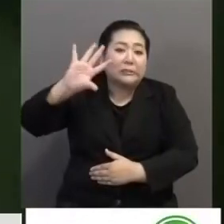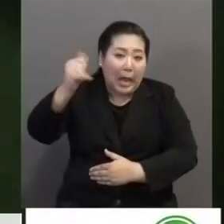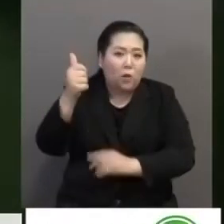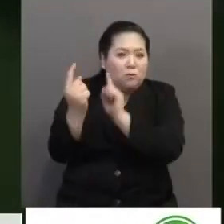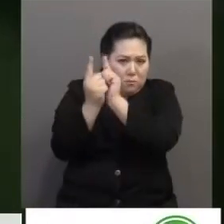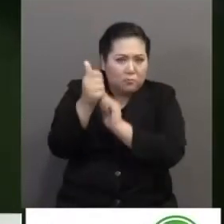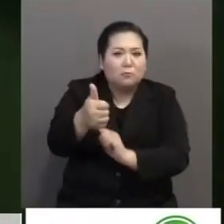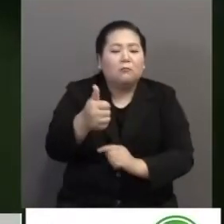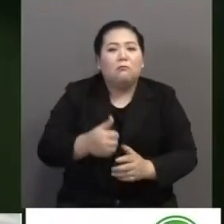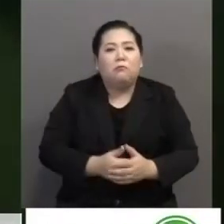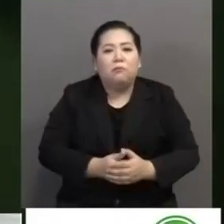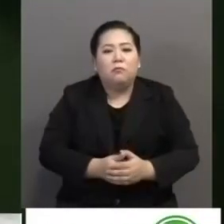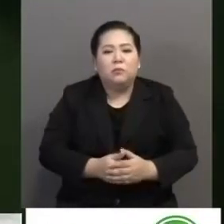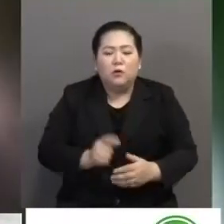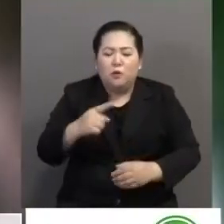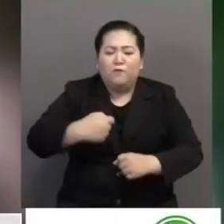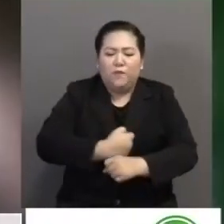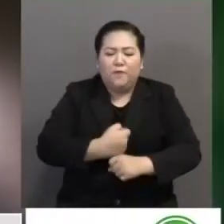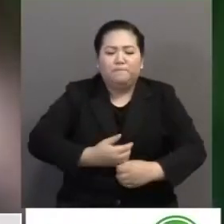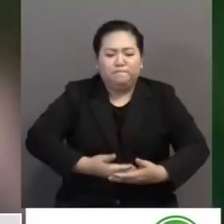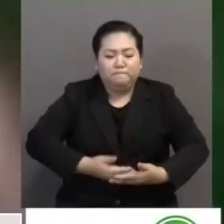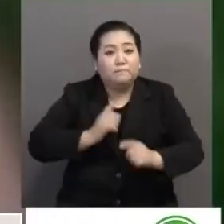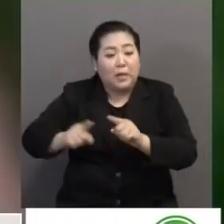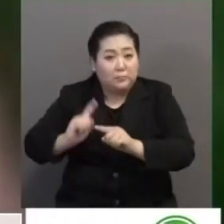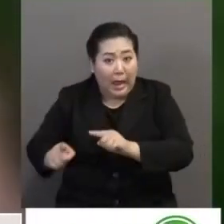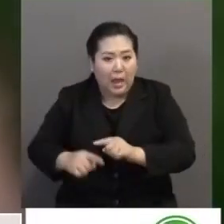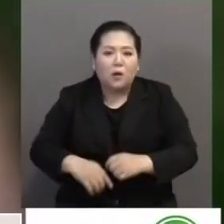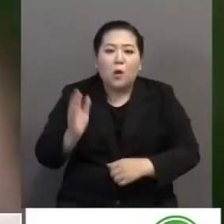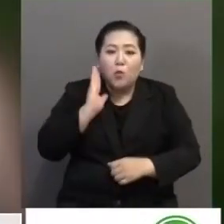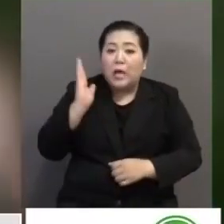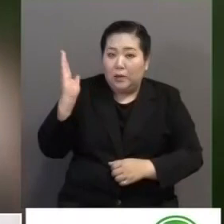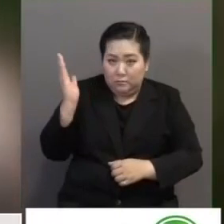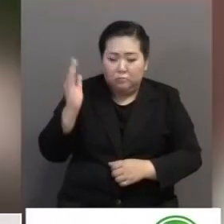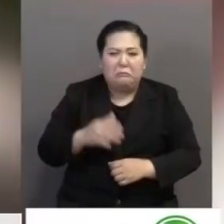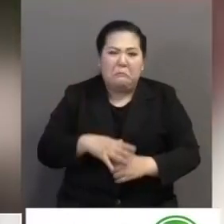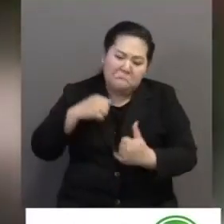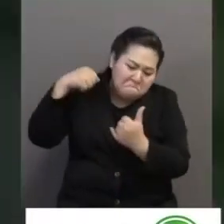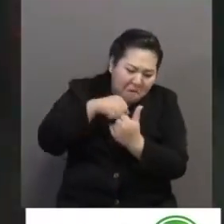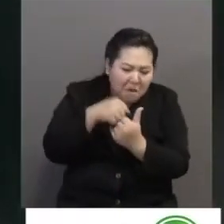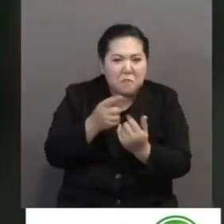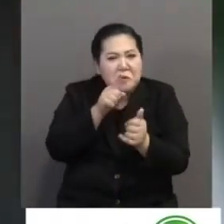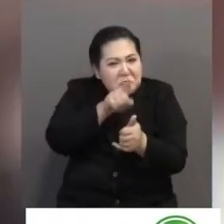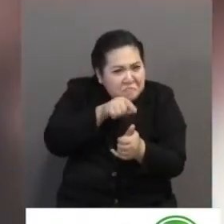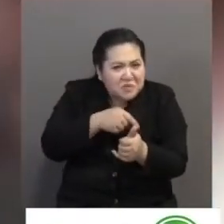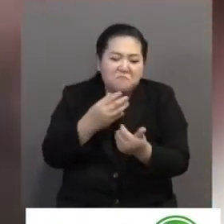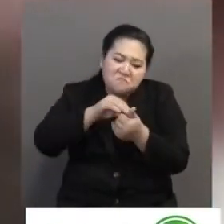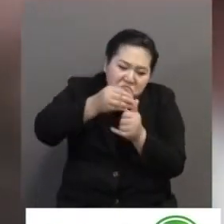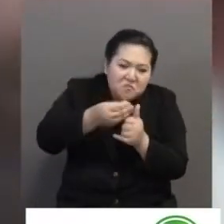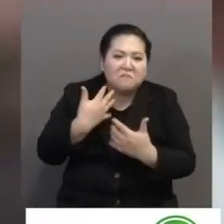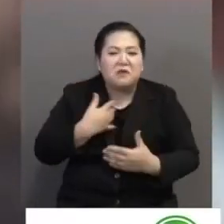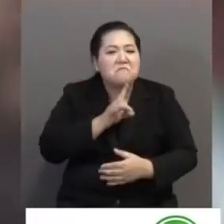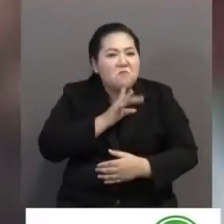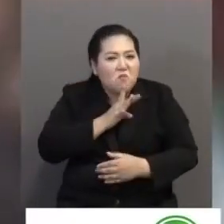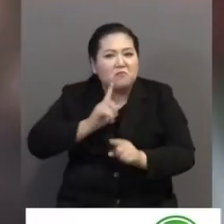ค่ะซึ่งขณะที่ฝึกจิตคุณผู้ชมนายเล่าย่างเขาก็จะทำร้ายร่างกายหรือบางทีก็ลวนลามถึงขนาดที่ทำอนาจารก็ ม